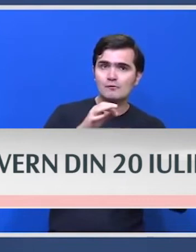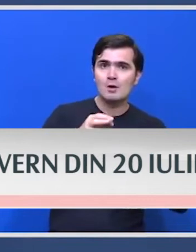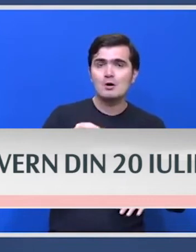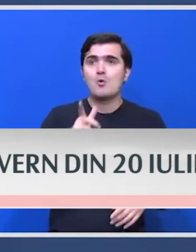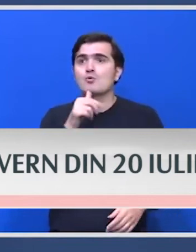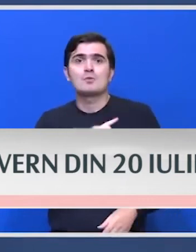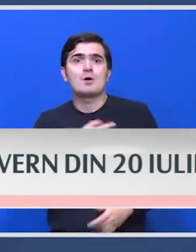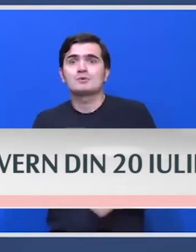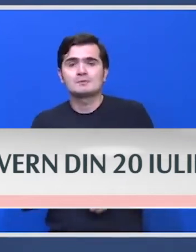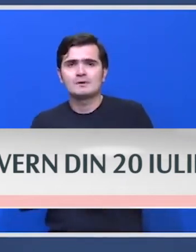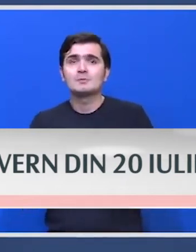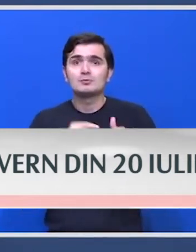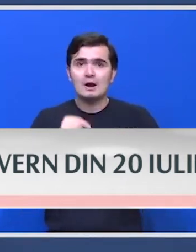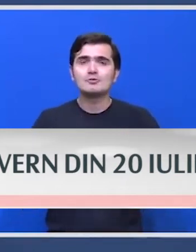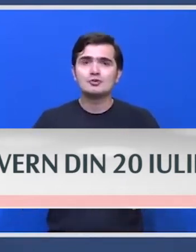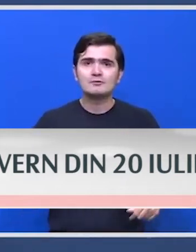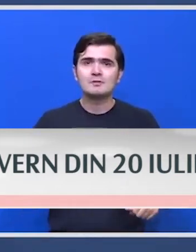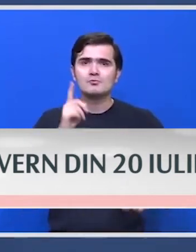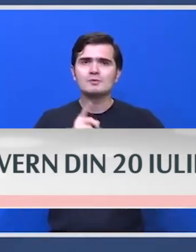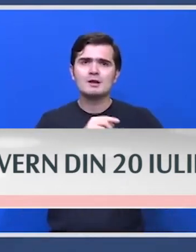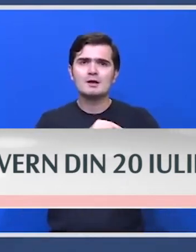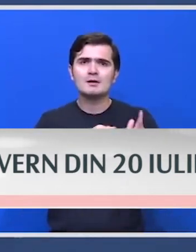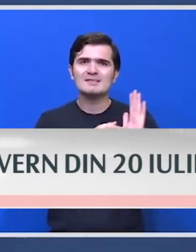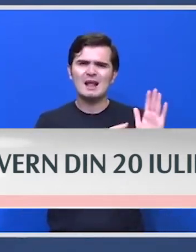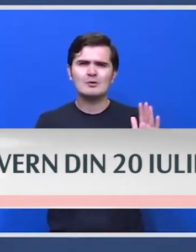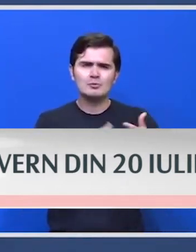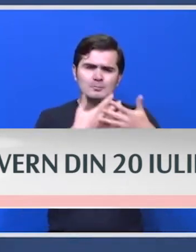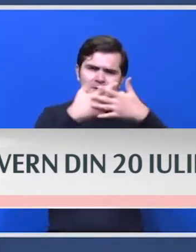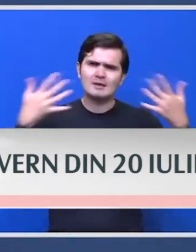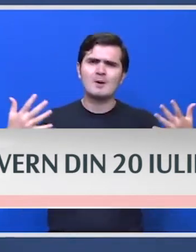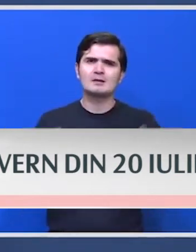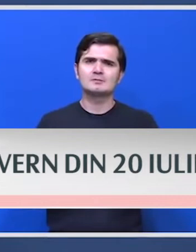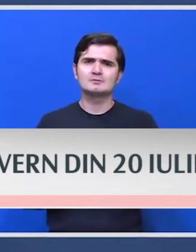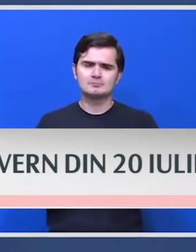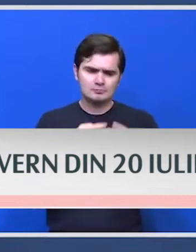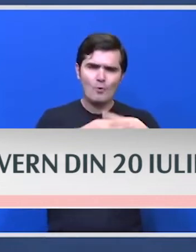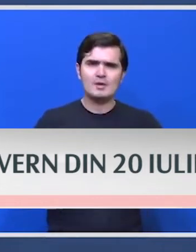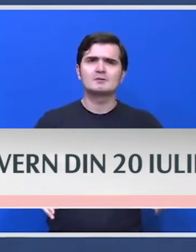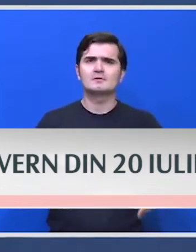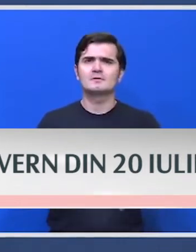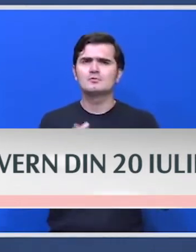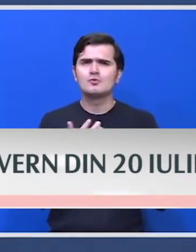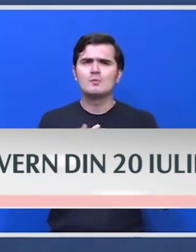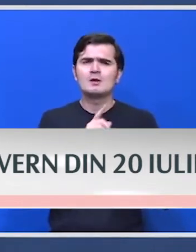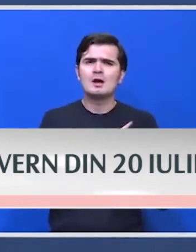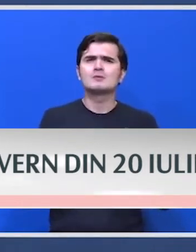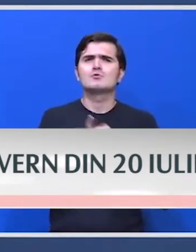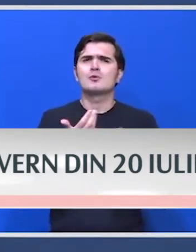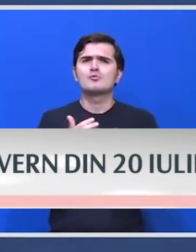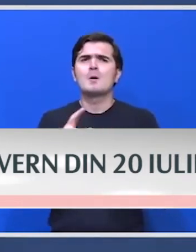niște indicatori transparenți, obiectivi, care variază de la număr articole, număr